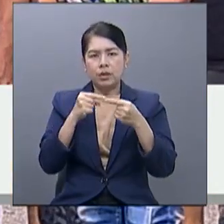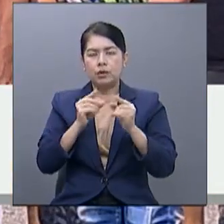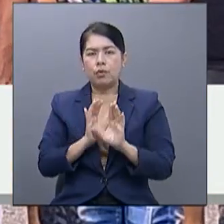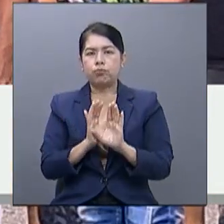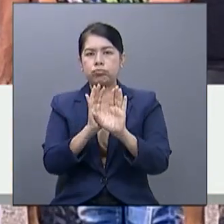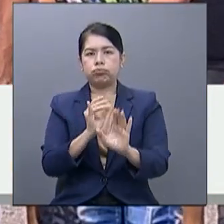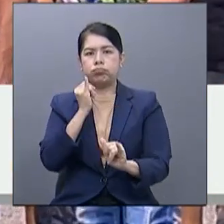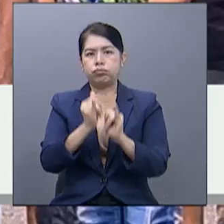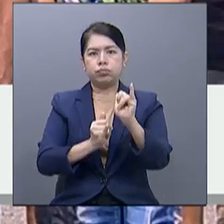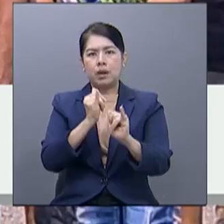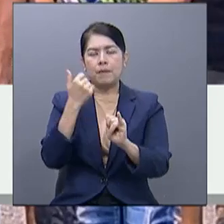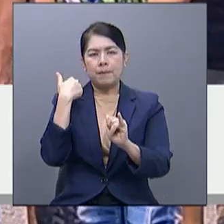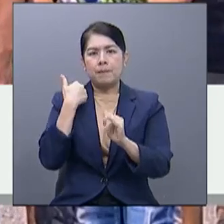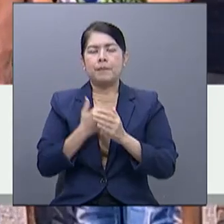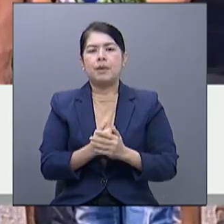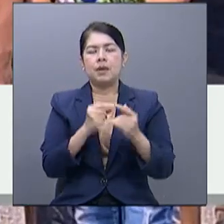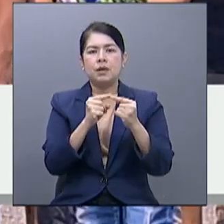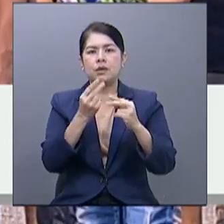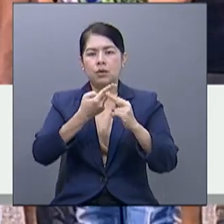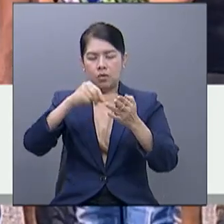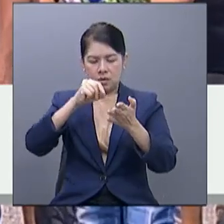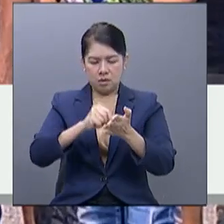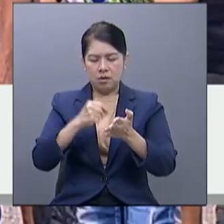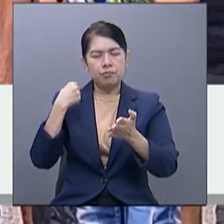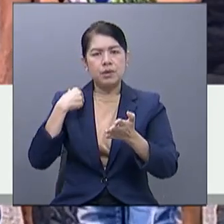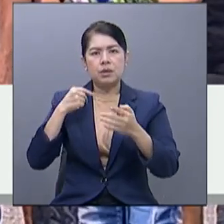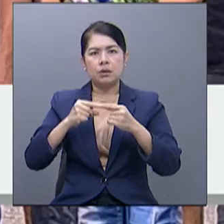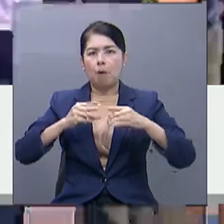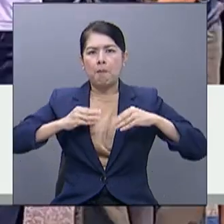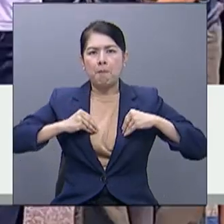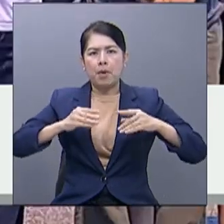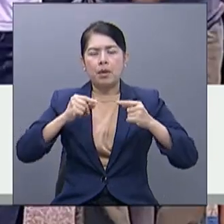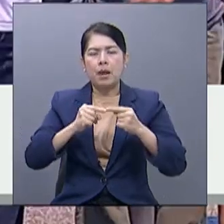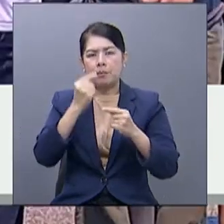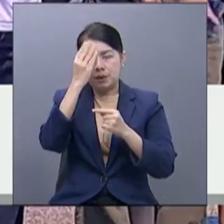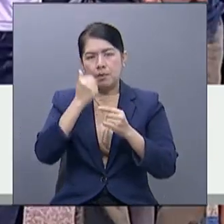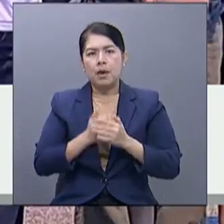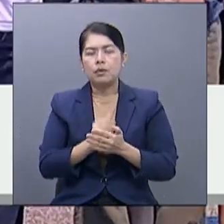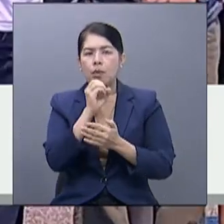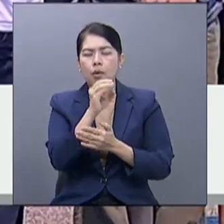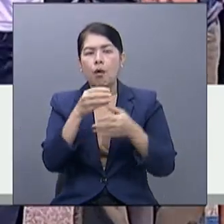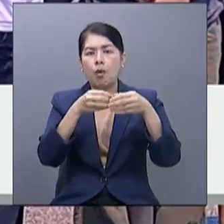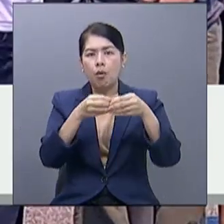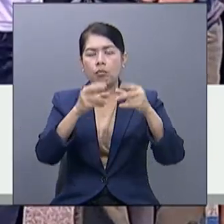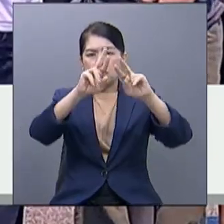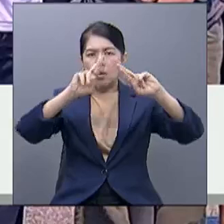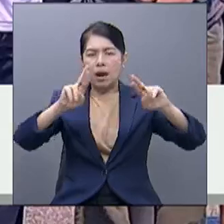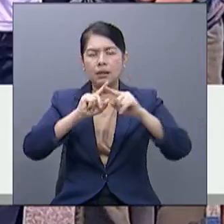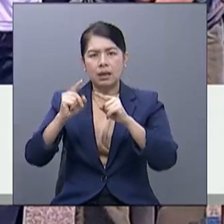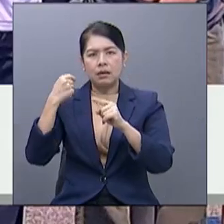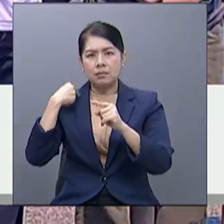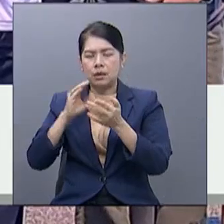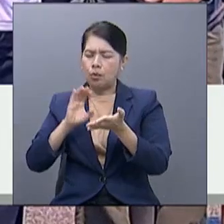กัญชากลับไปเป็นยาเสพติดโดยอ้างถึงผลกระทบที่จะมีกับกลุ่มผู้ประกอบการที่ลงทุนไปแล้วจำนวนมาก